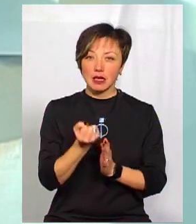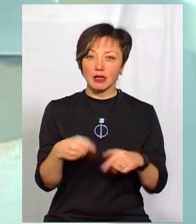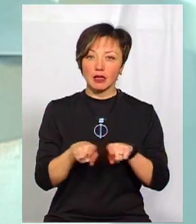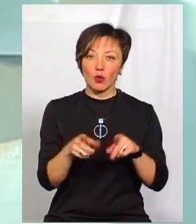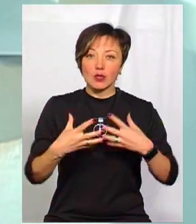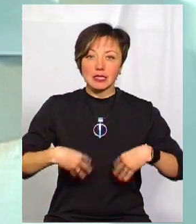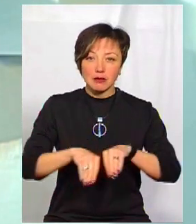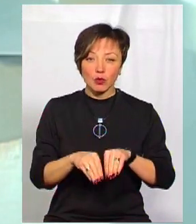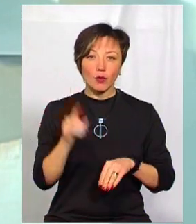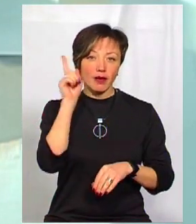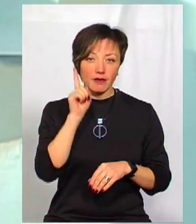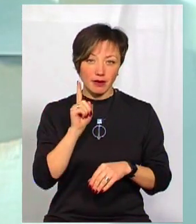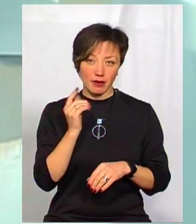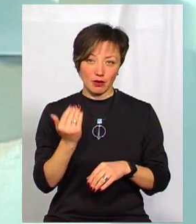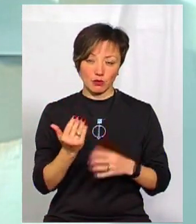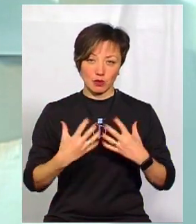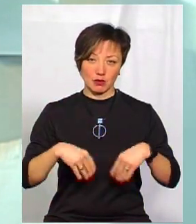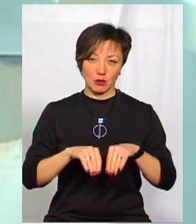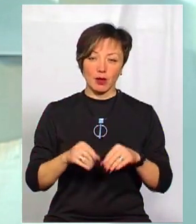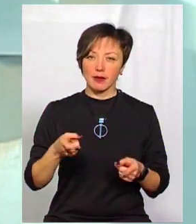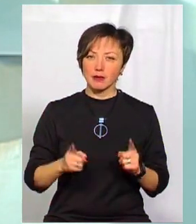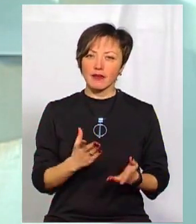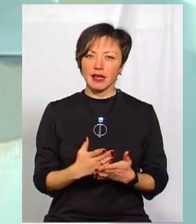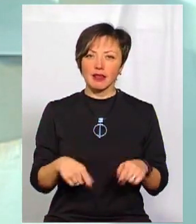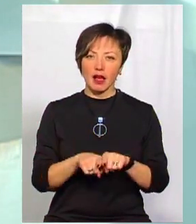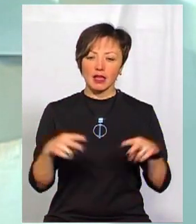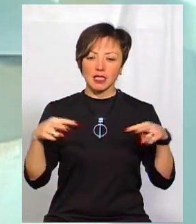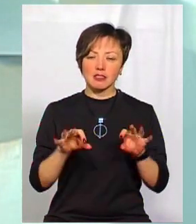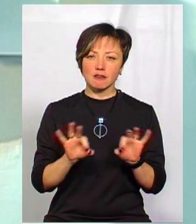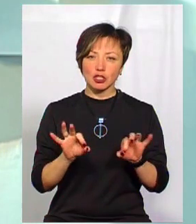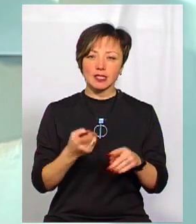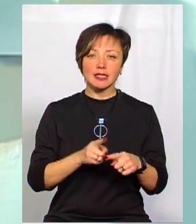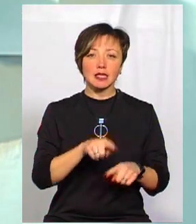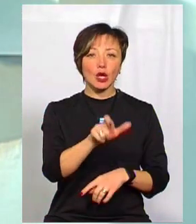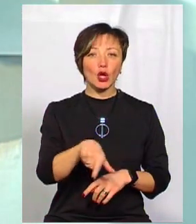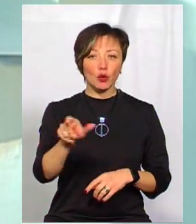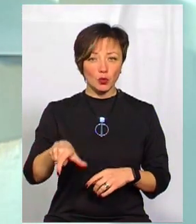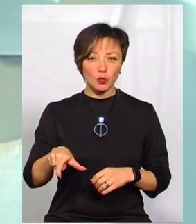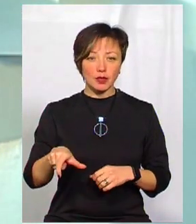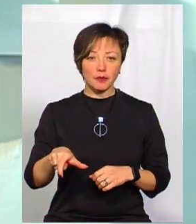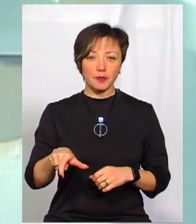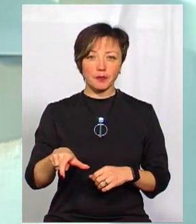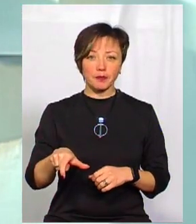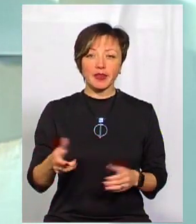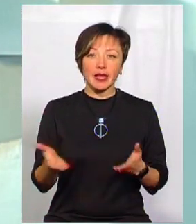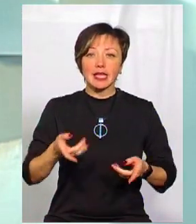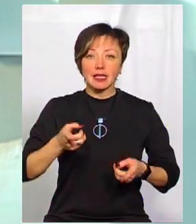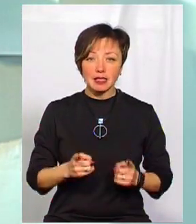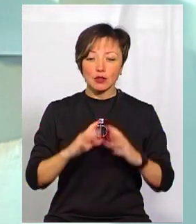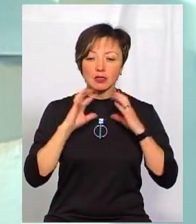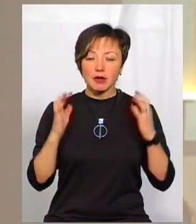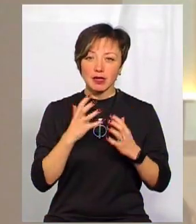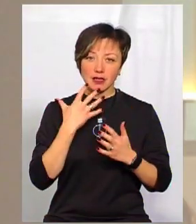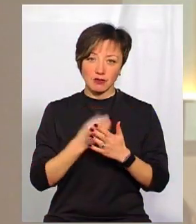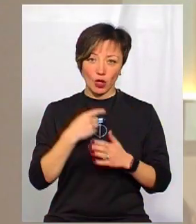таку-то сім'ю, єврейську сім'ю. І насправді є такі свідчення, ці люди, які дійсно зберегли